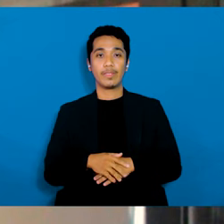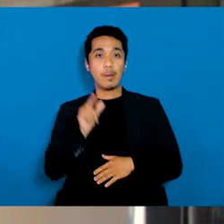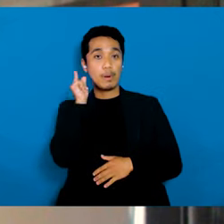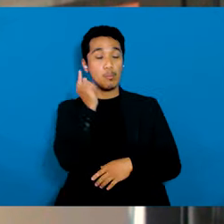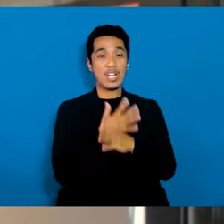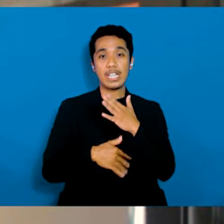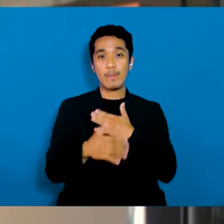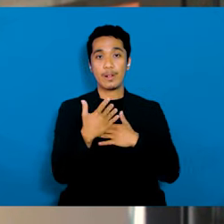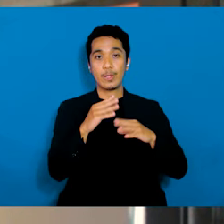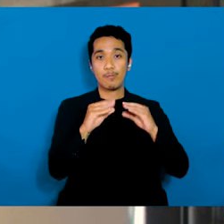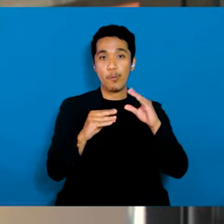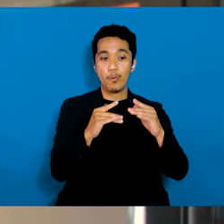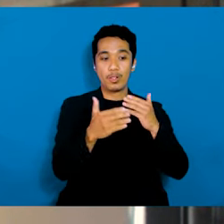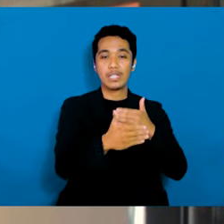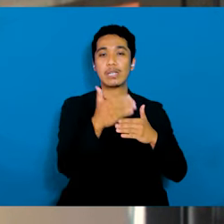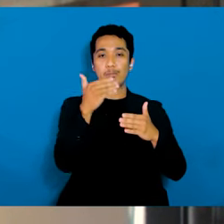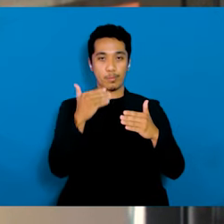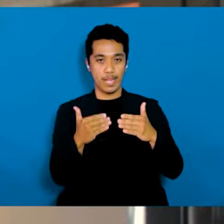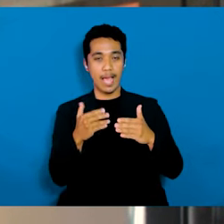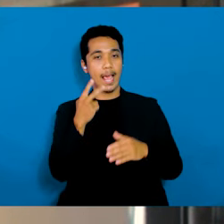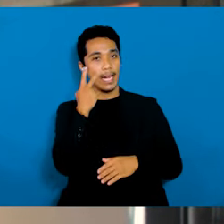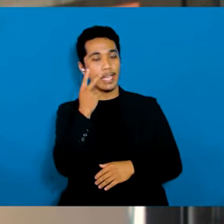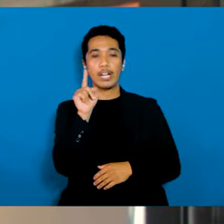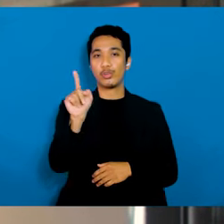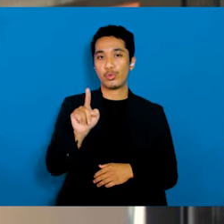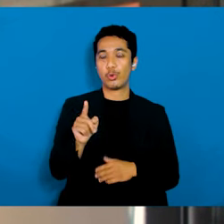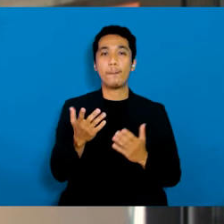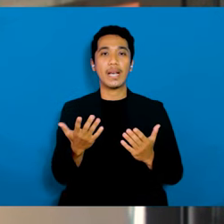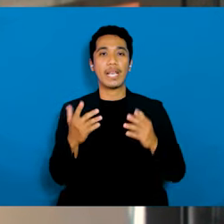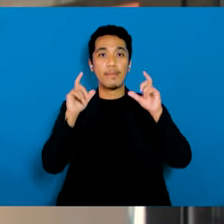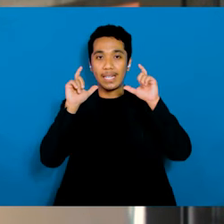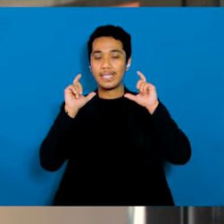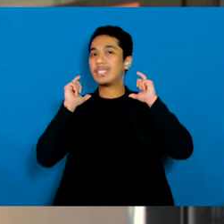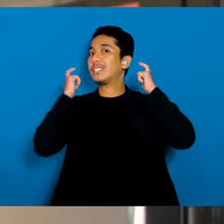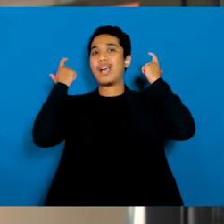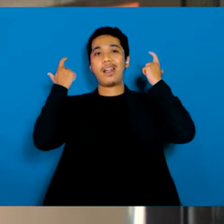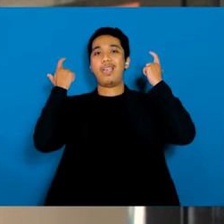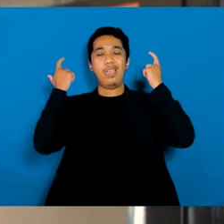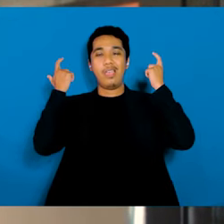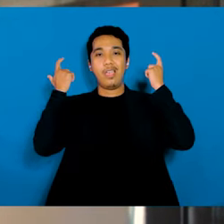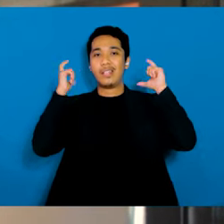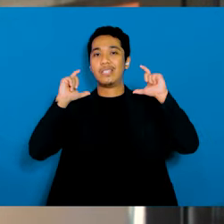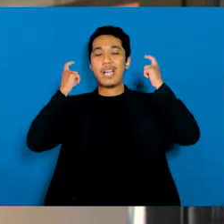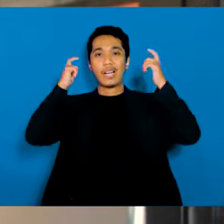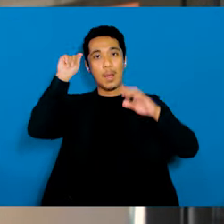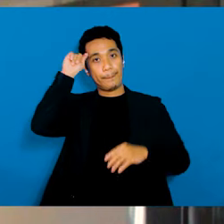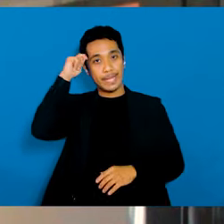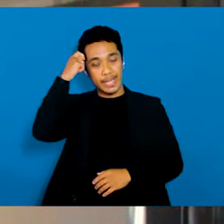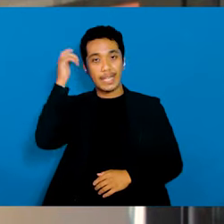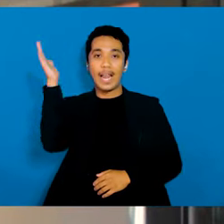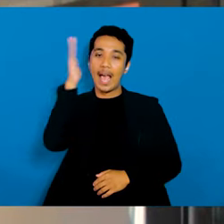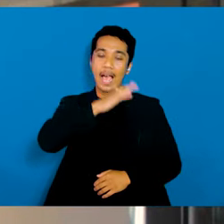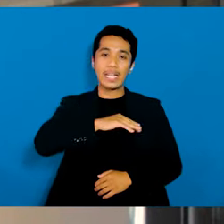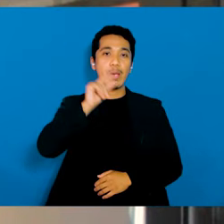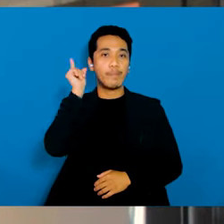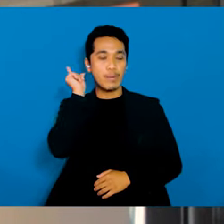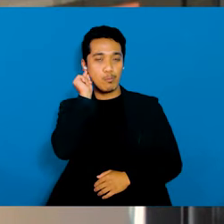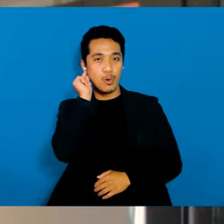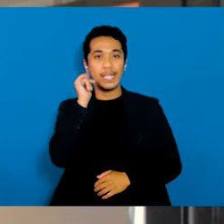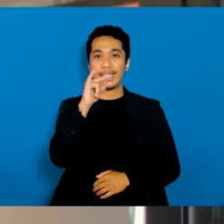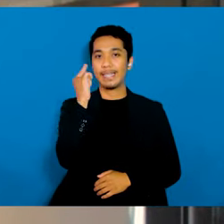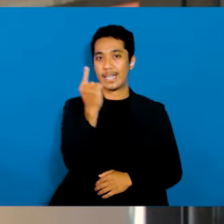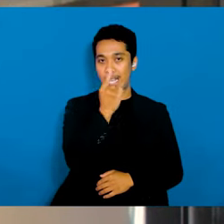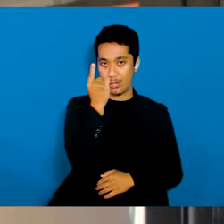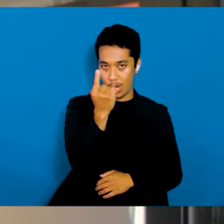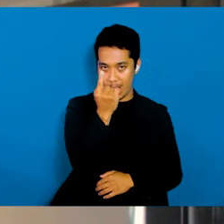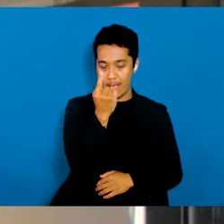Sebelum kita bicara soal perempuan disabilitas, kita melihat dulu bagaimana sejarahnya peringatan